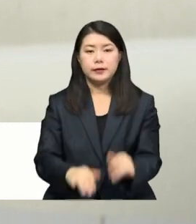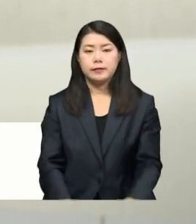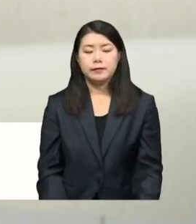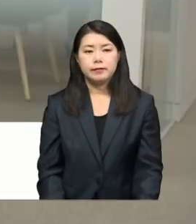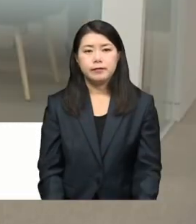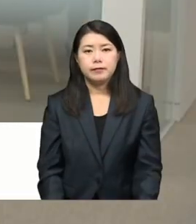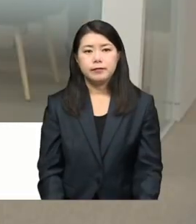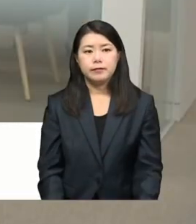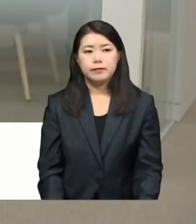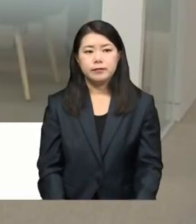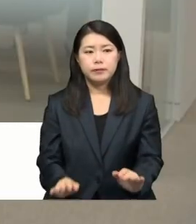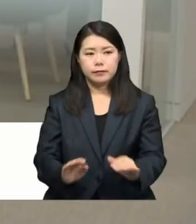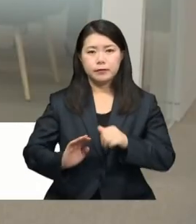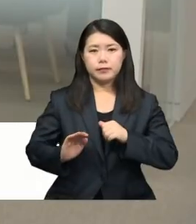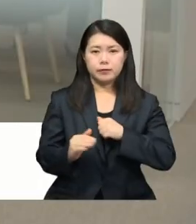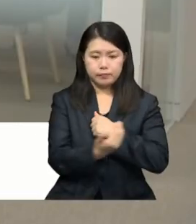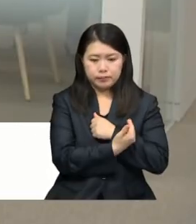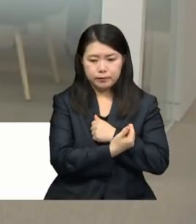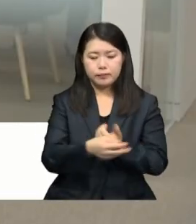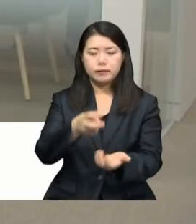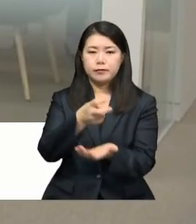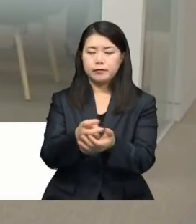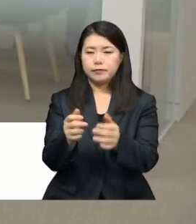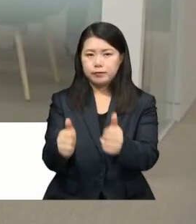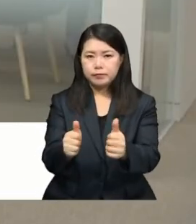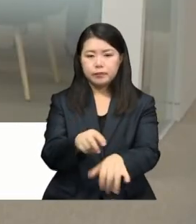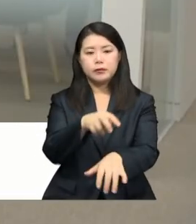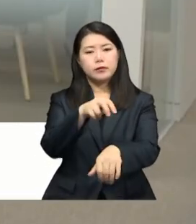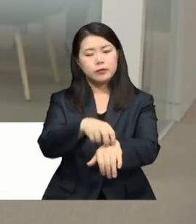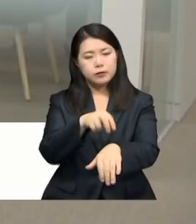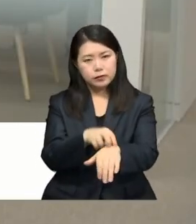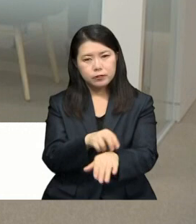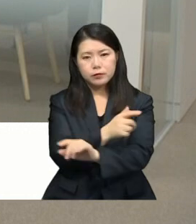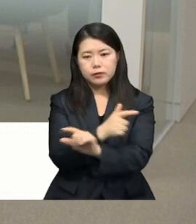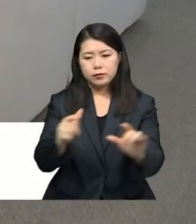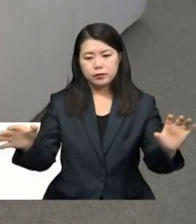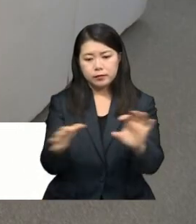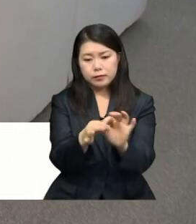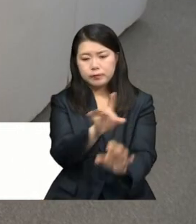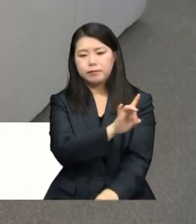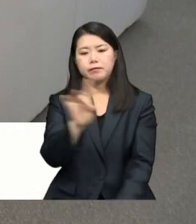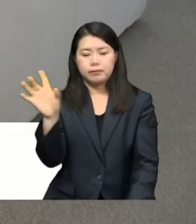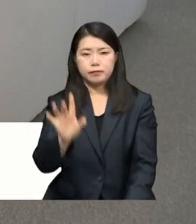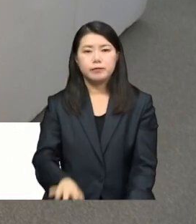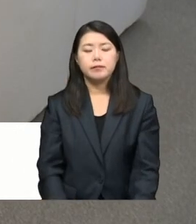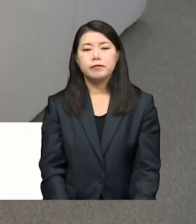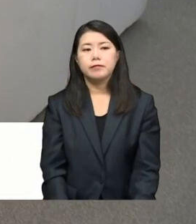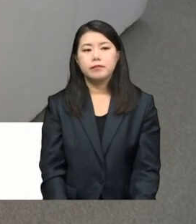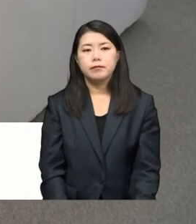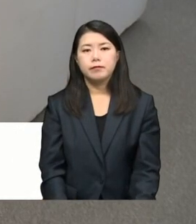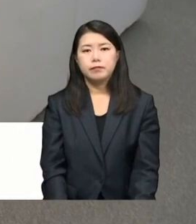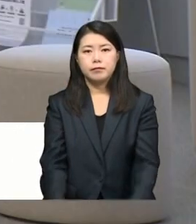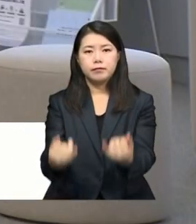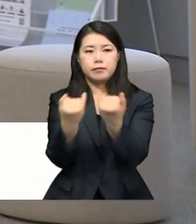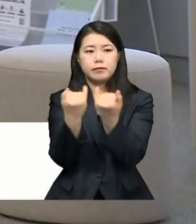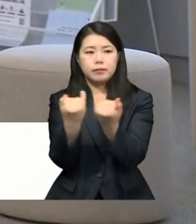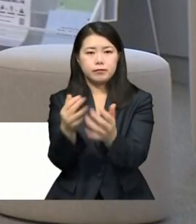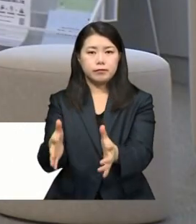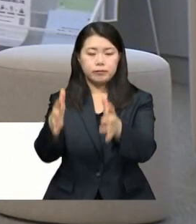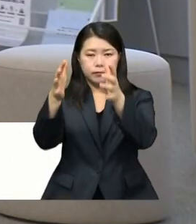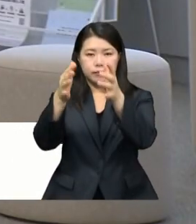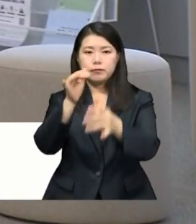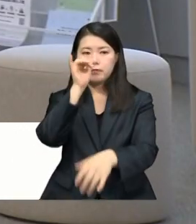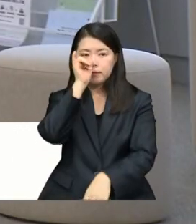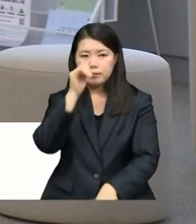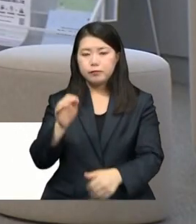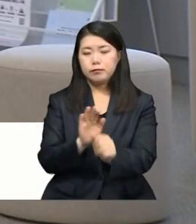센터는 이들에게 신변 보호와 법률 의료 연계 등 전 과정을 통합 지원합니다 서울 여성 플라자에 위치 있으며